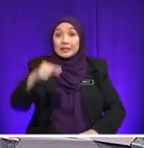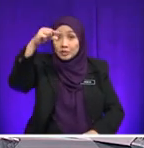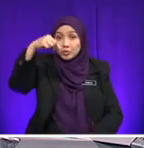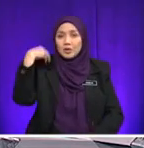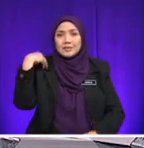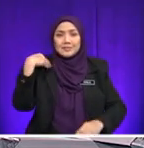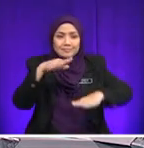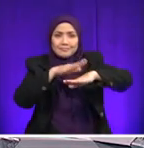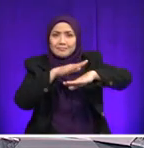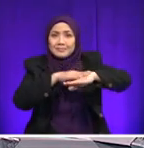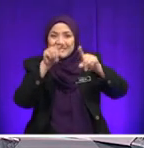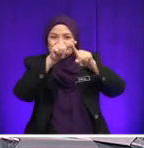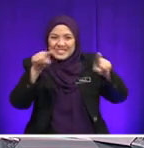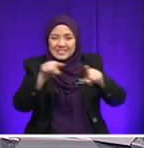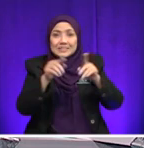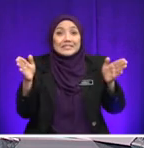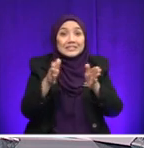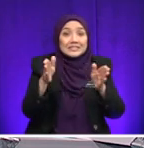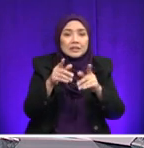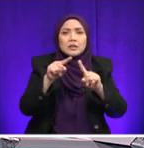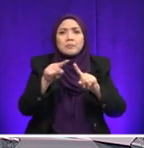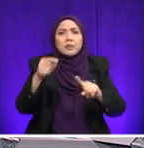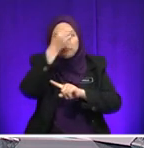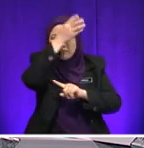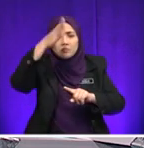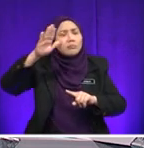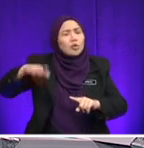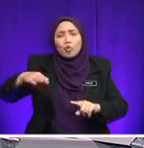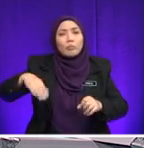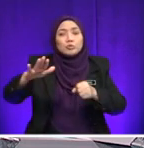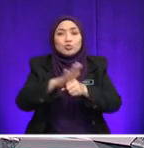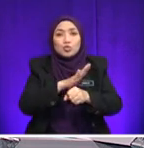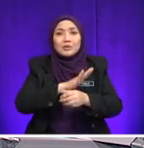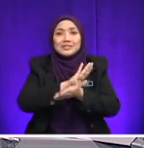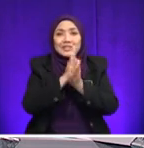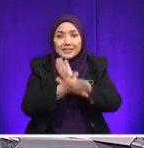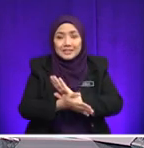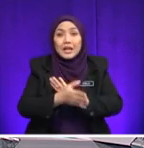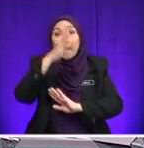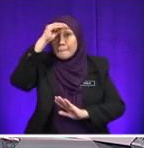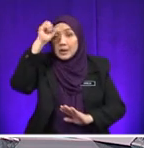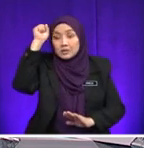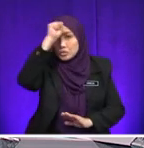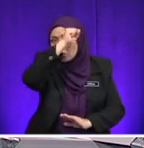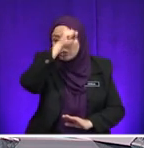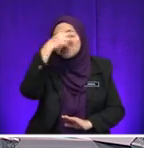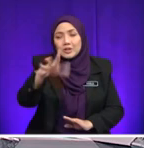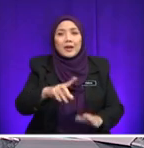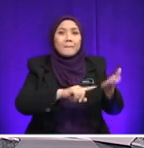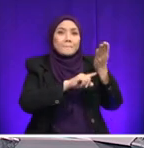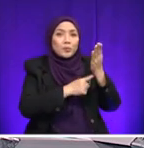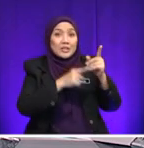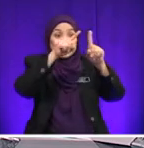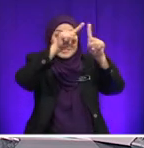segitiga yang kecil ini tapi disebabkan maklumat tak cukup jadi Betul lah sound kate kita akan memulihkan dengan segitiga